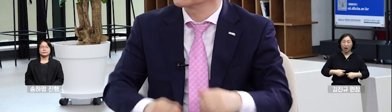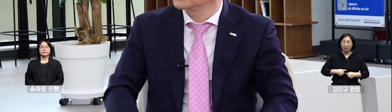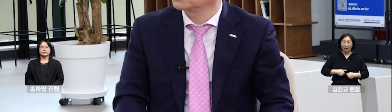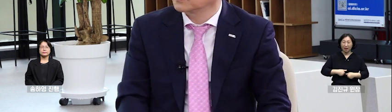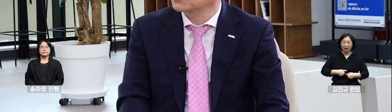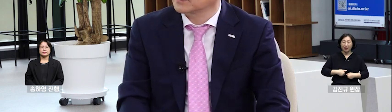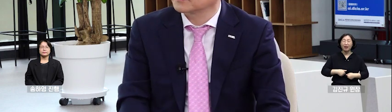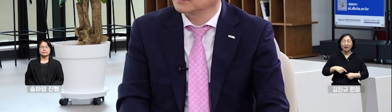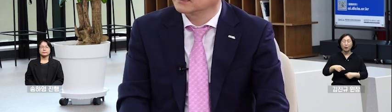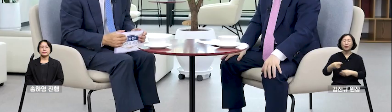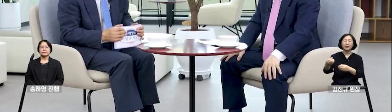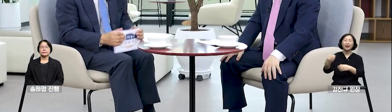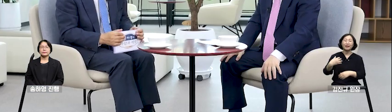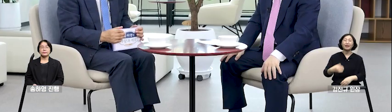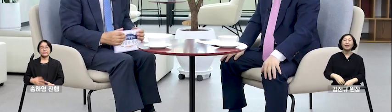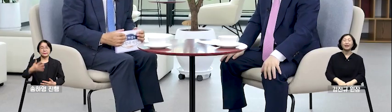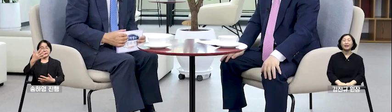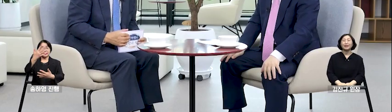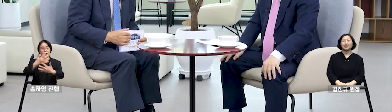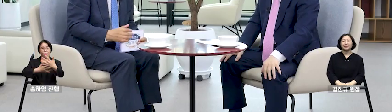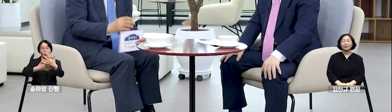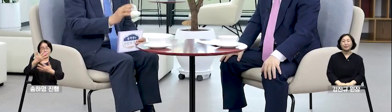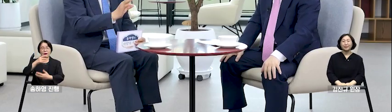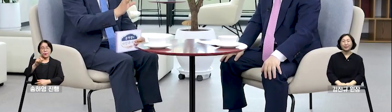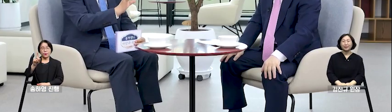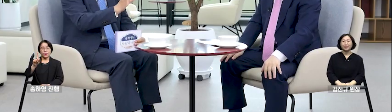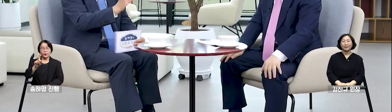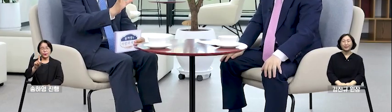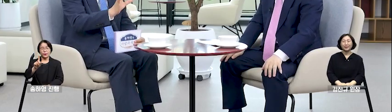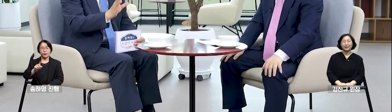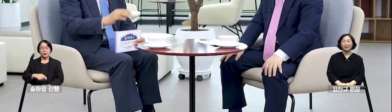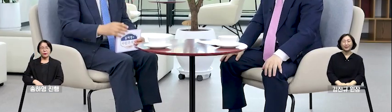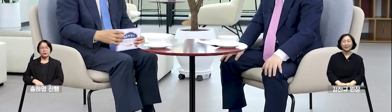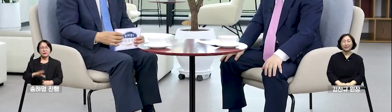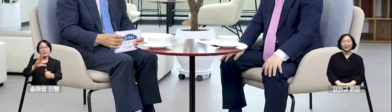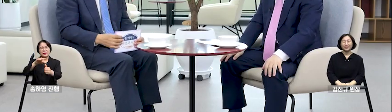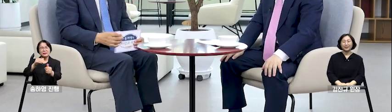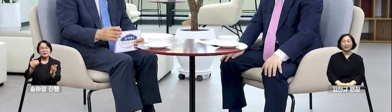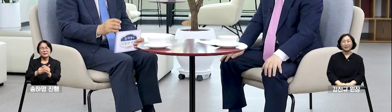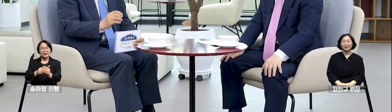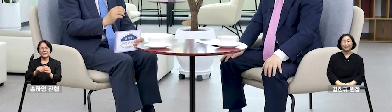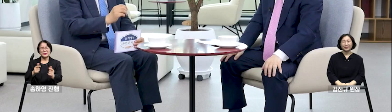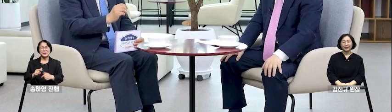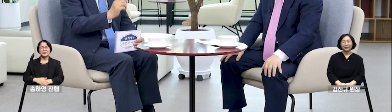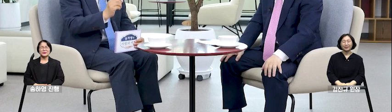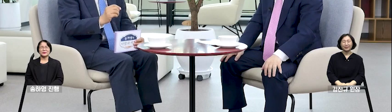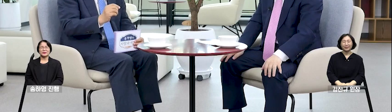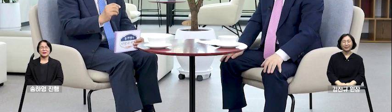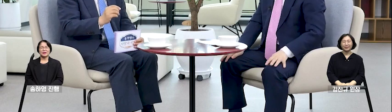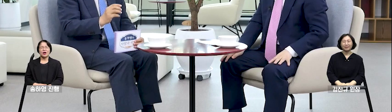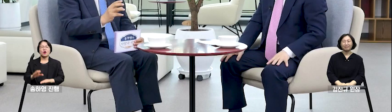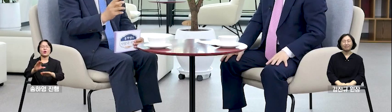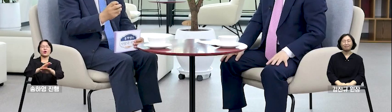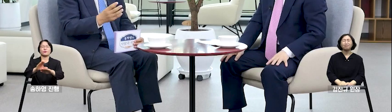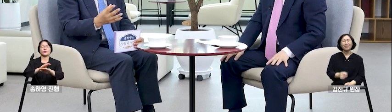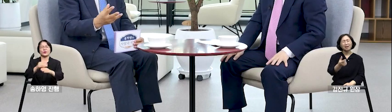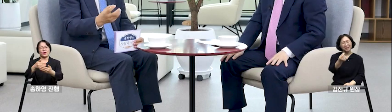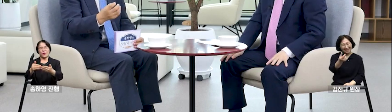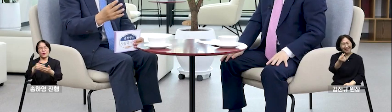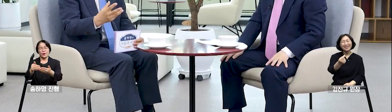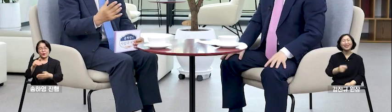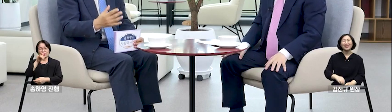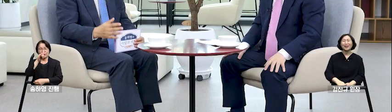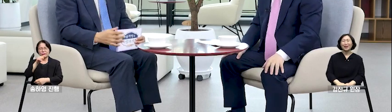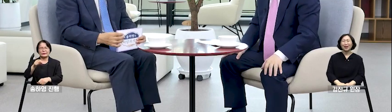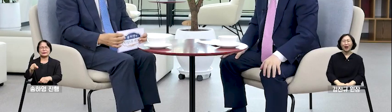적극적으로 좀 지원을 해주고 계세요 여호와 나는 것이 사실 이렇게 촬영으로 안되는게 아니고 보면은 컴퓨터로 커지기도 하고 뭐